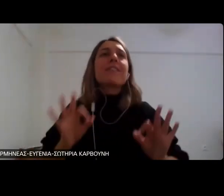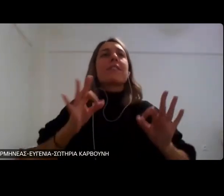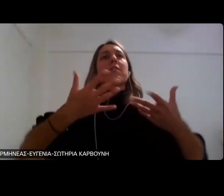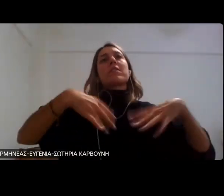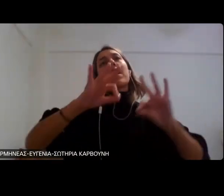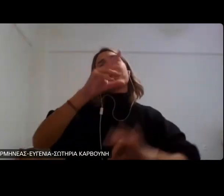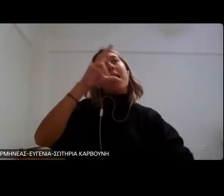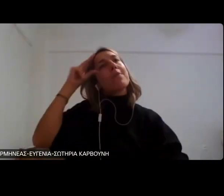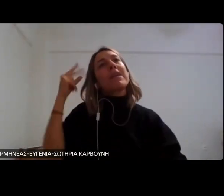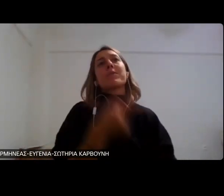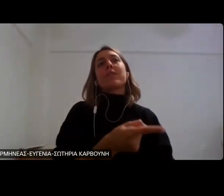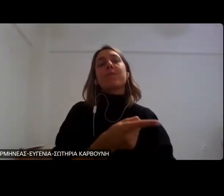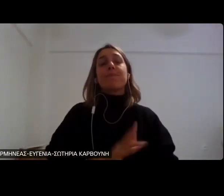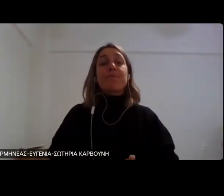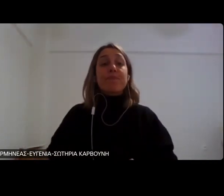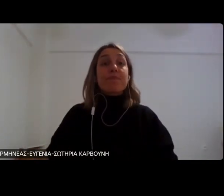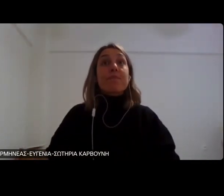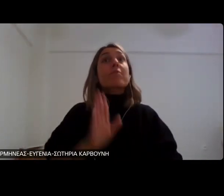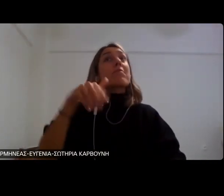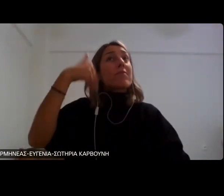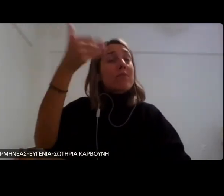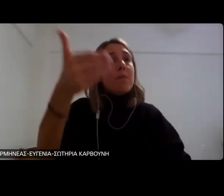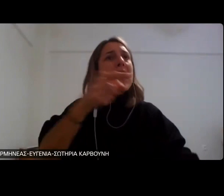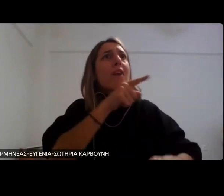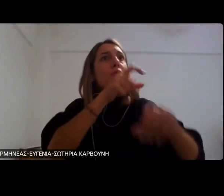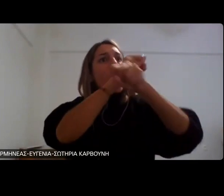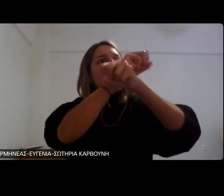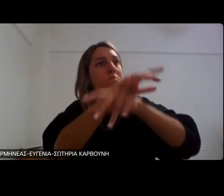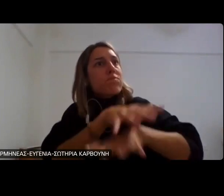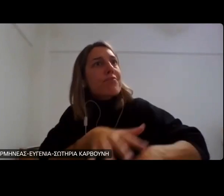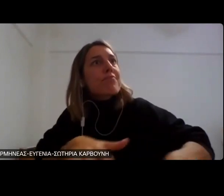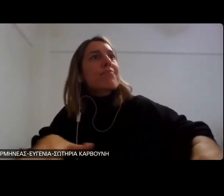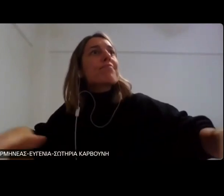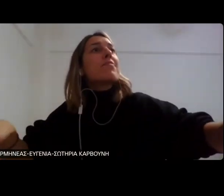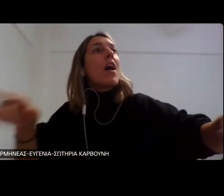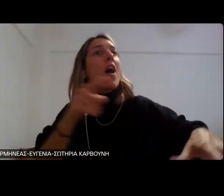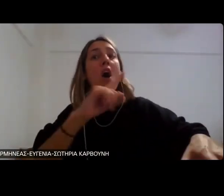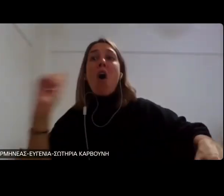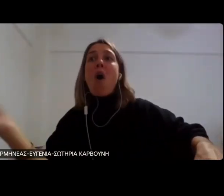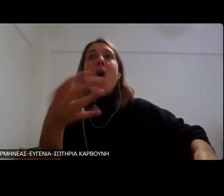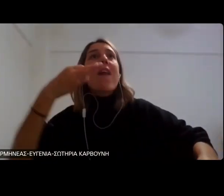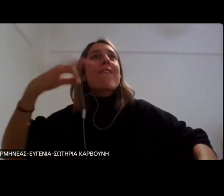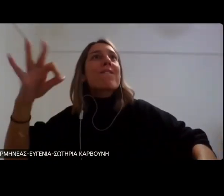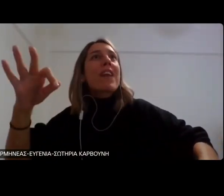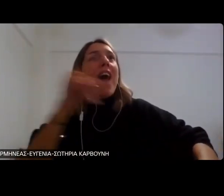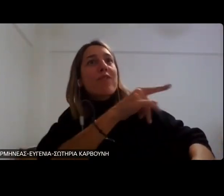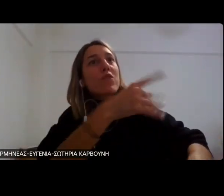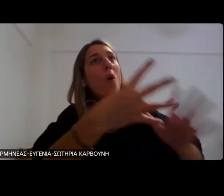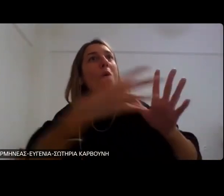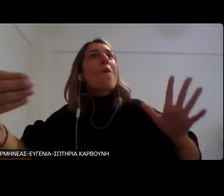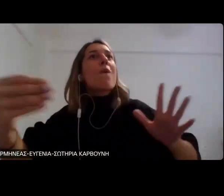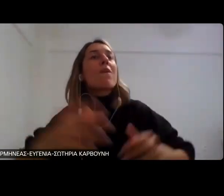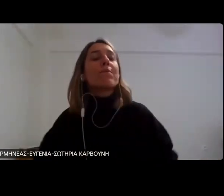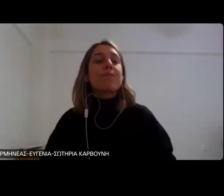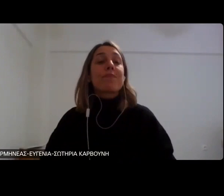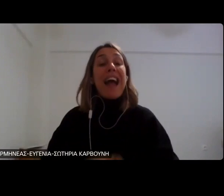πέρασε μετά σαν ένας τρόπος εκπροσώπησης όλων των φύλων. Αυτό όμως έχει μία